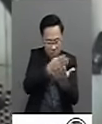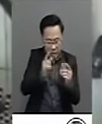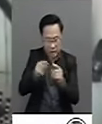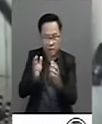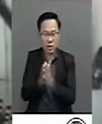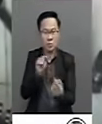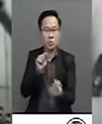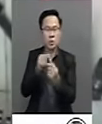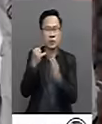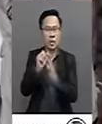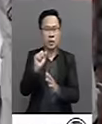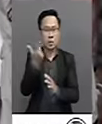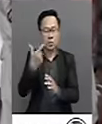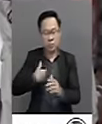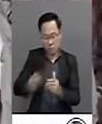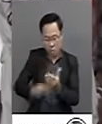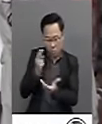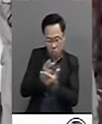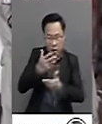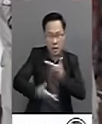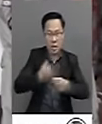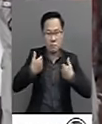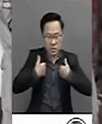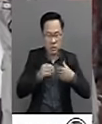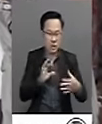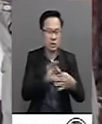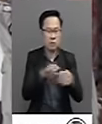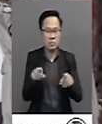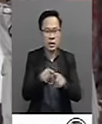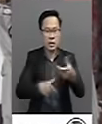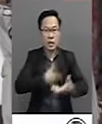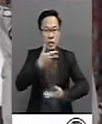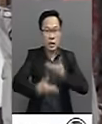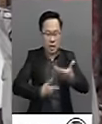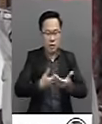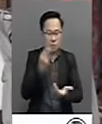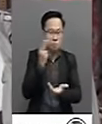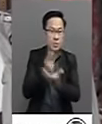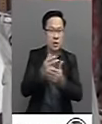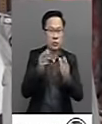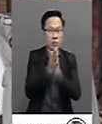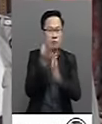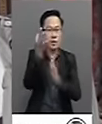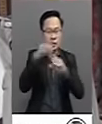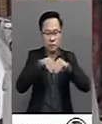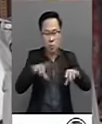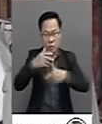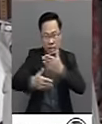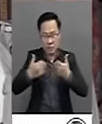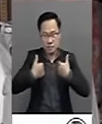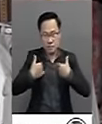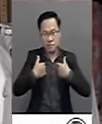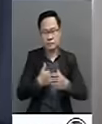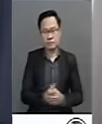นะคะในพื้นที่จังหวัดอ่างทองหลังสืบทราบว่ามีส่วนเกี่ยวข้องนะคะกับกระบวนการซื้อขายอาวุธปืนทางออนไลน์โดยเฉพาะทาง